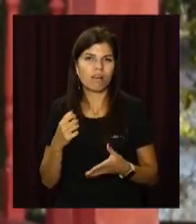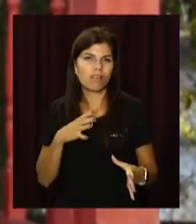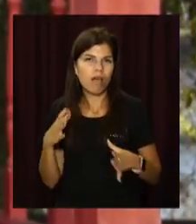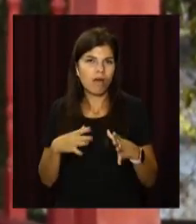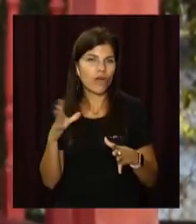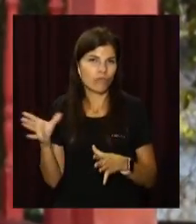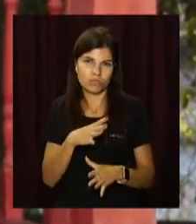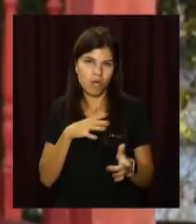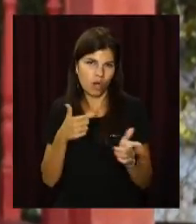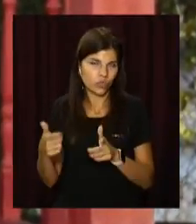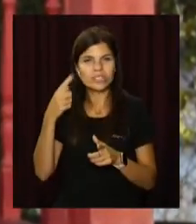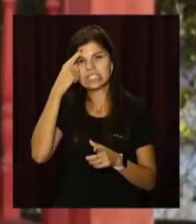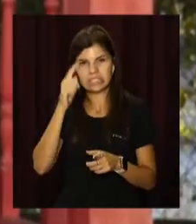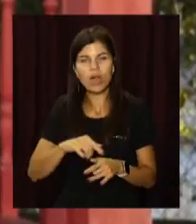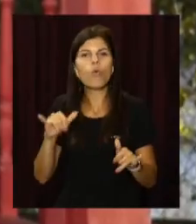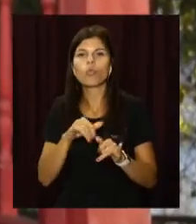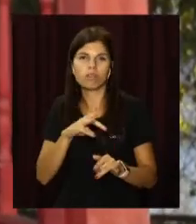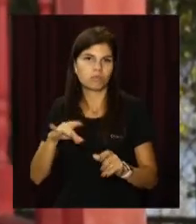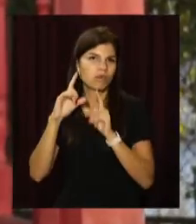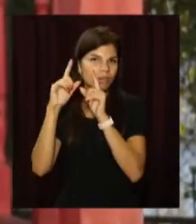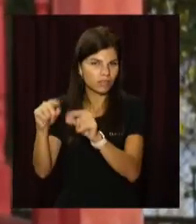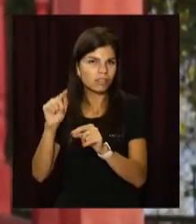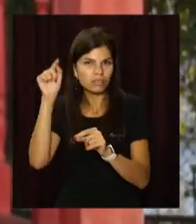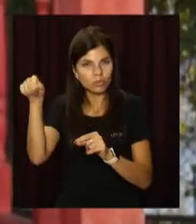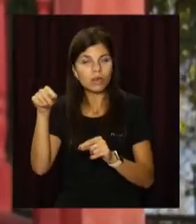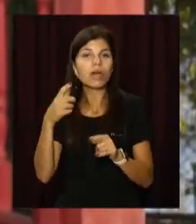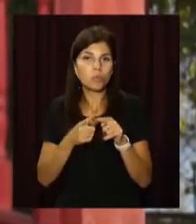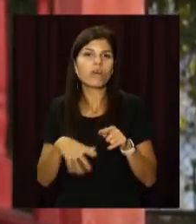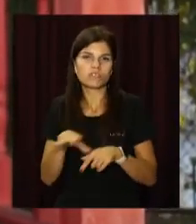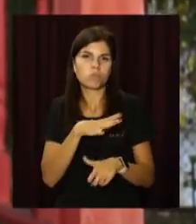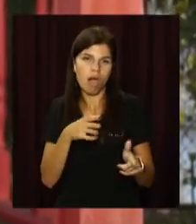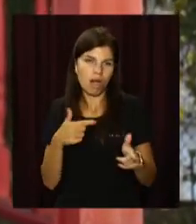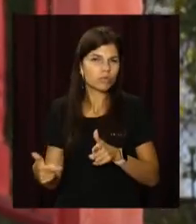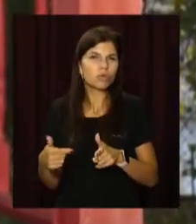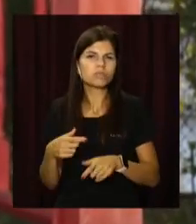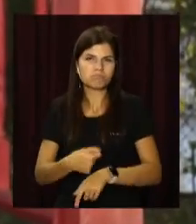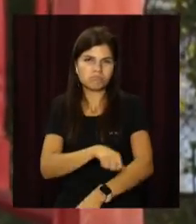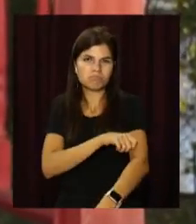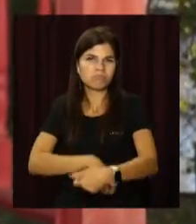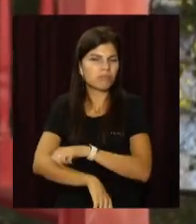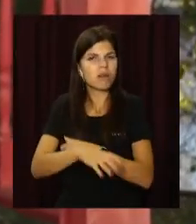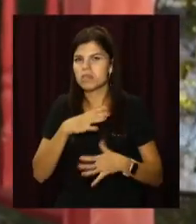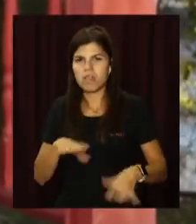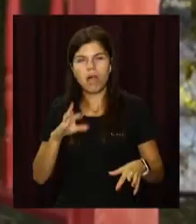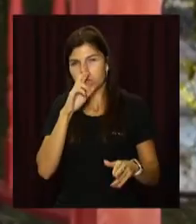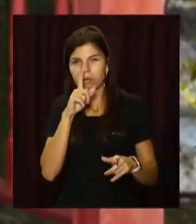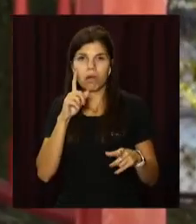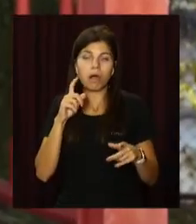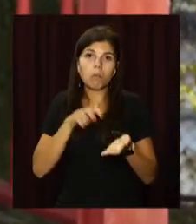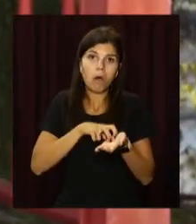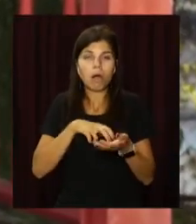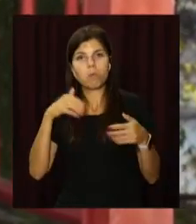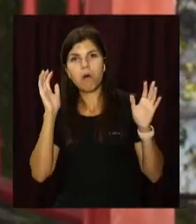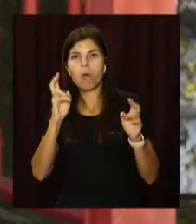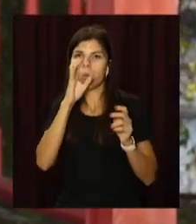Всі були готові і знали, куди ми їдемо, що нас очікує. Тому всі були готові і не було ніяких збоїв у нас стосовно, щоб комусь